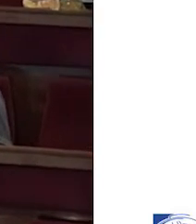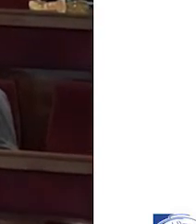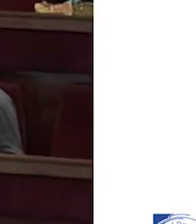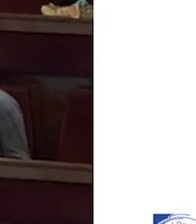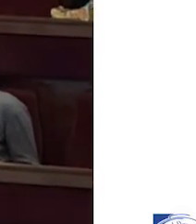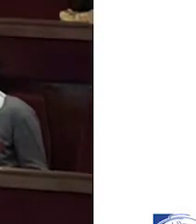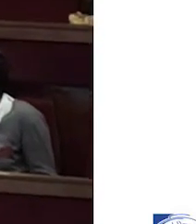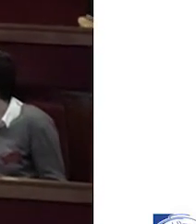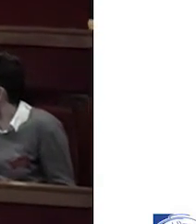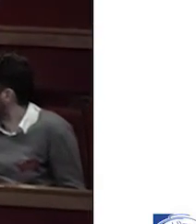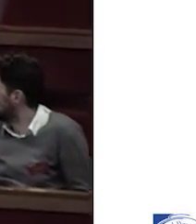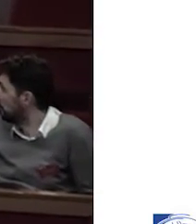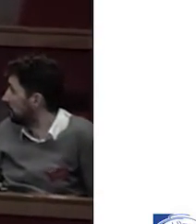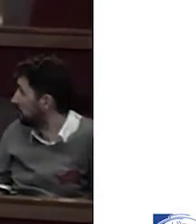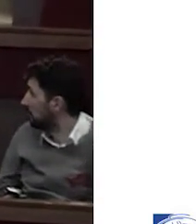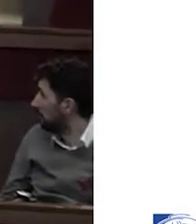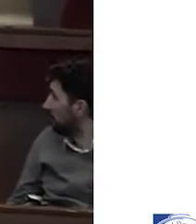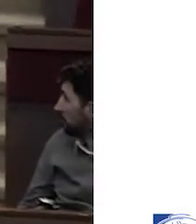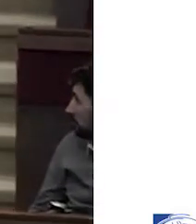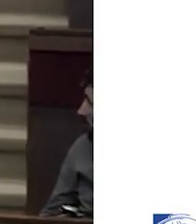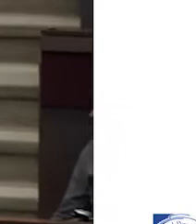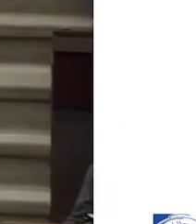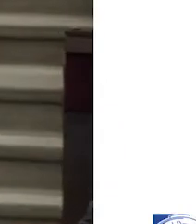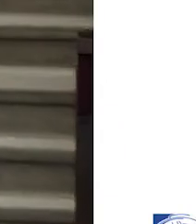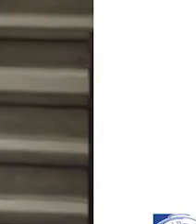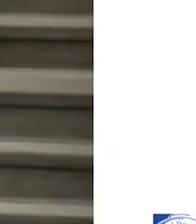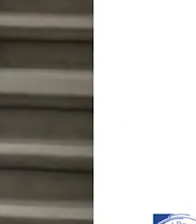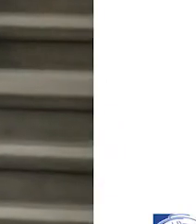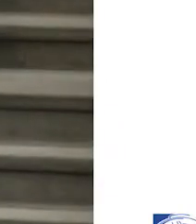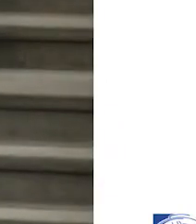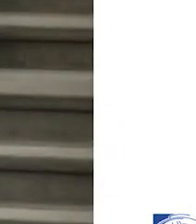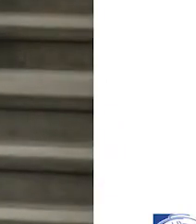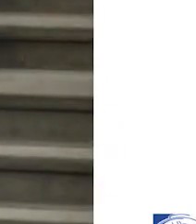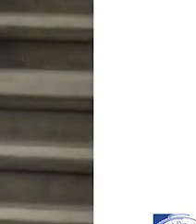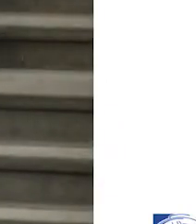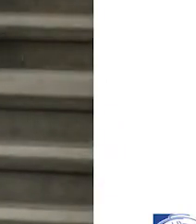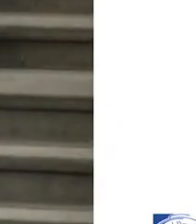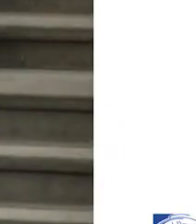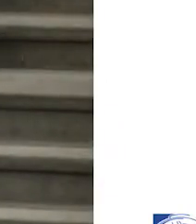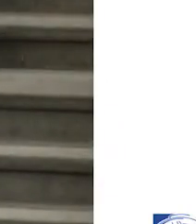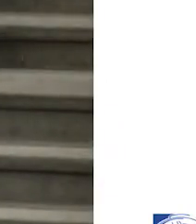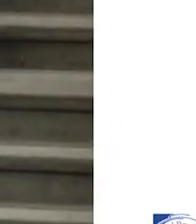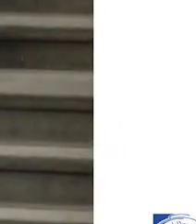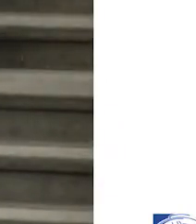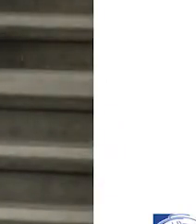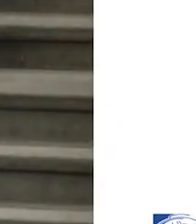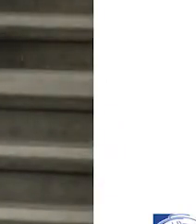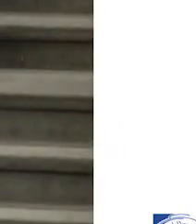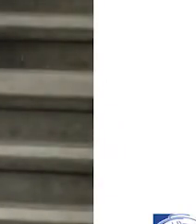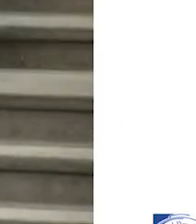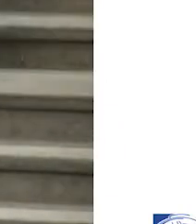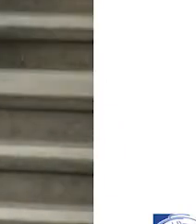an, et qui fait de l'éducation sur les relations entre les garçons et les filles, sur quoi faire par rapport